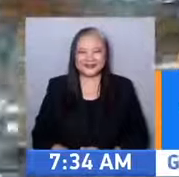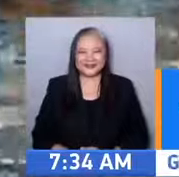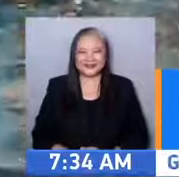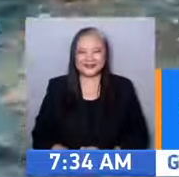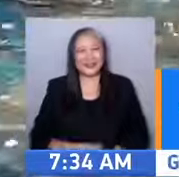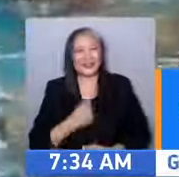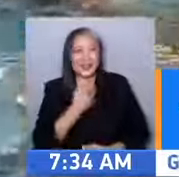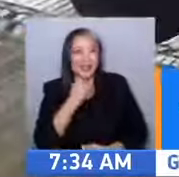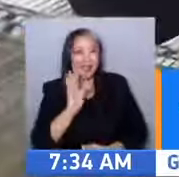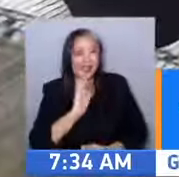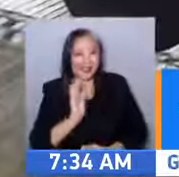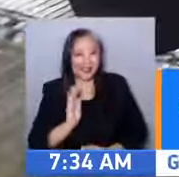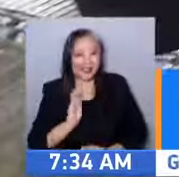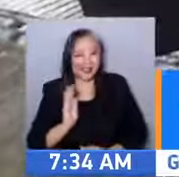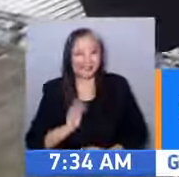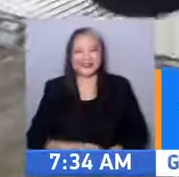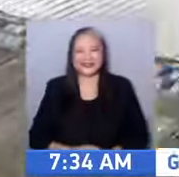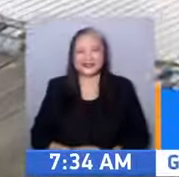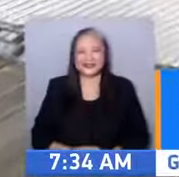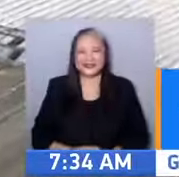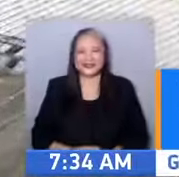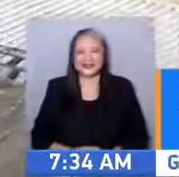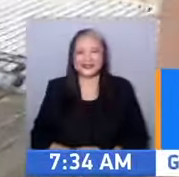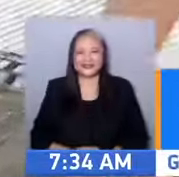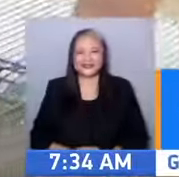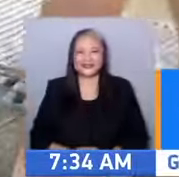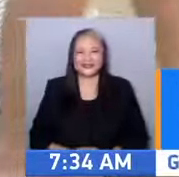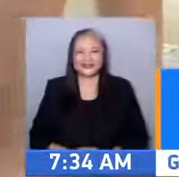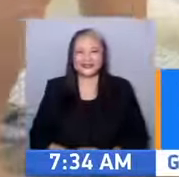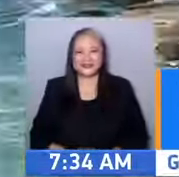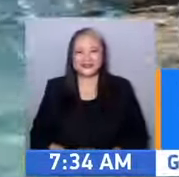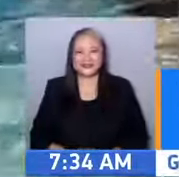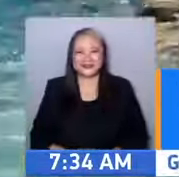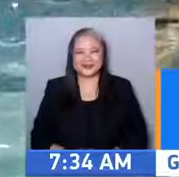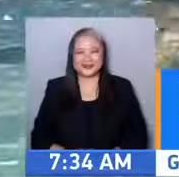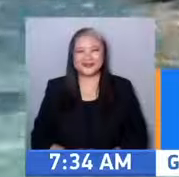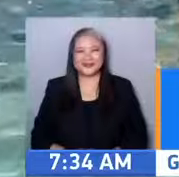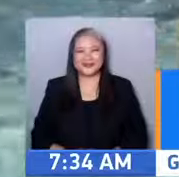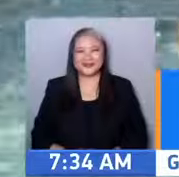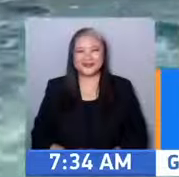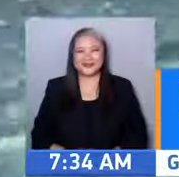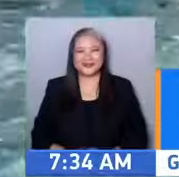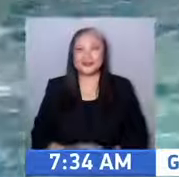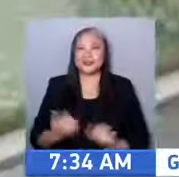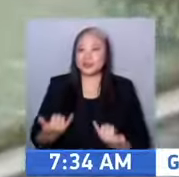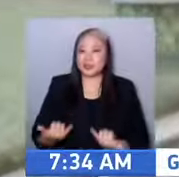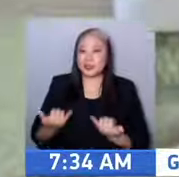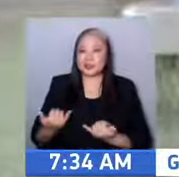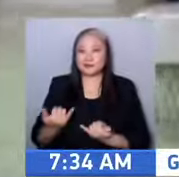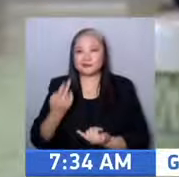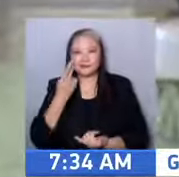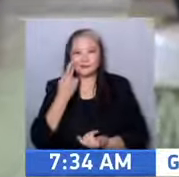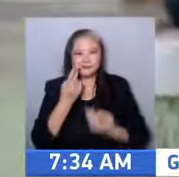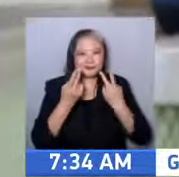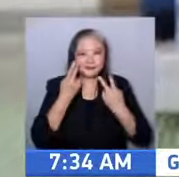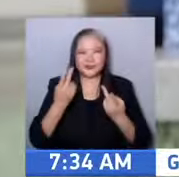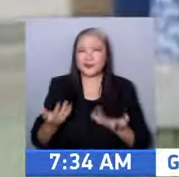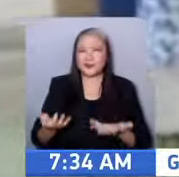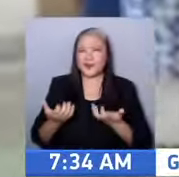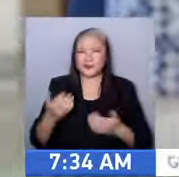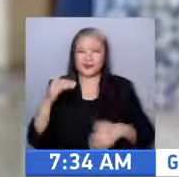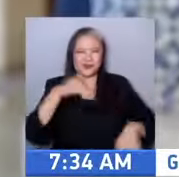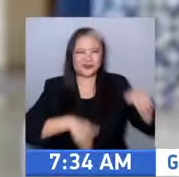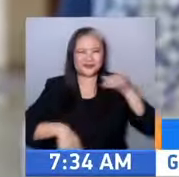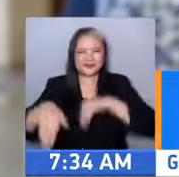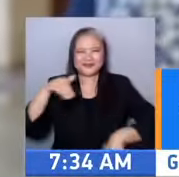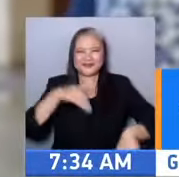Yeah! Yeah! Yeah! Yeah! Yeah! Yeah! Yeah! Yeah! Yeah! Yeah! Yeah! Yeah! Yeah! Yeah! Yeah! Yeah! Yeah! Yeah! Yeah! Yeah! Yeah! Yeah! Yeah! Yeah! Yeah! Nako, parang gusto ko na din mag-swimming mga kapuso ha. Pero